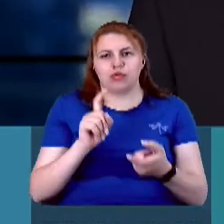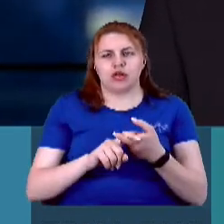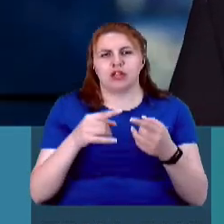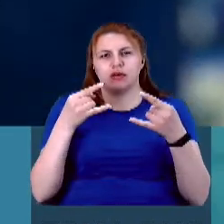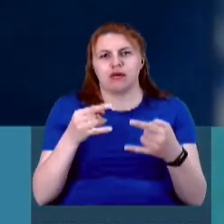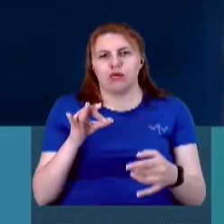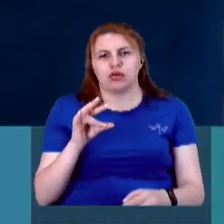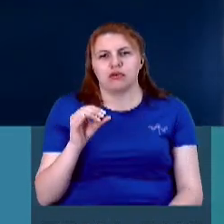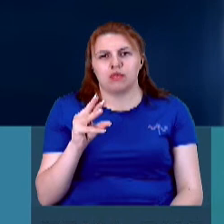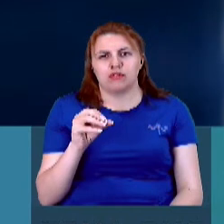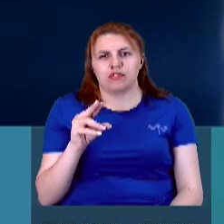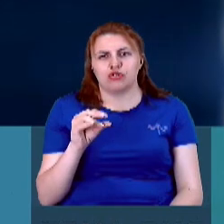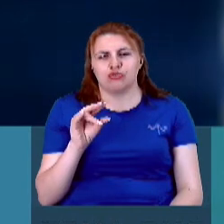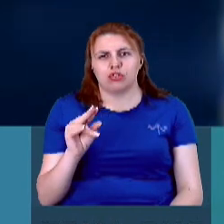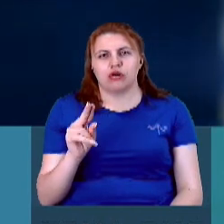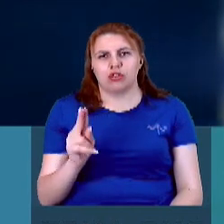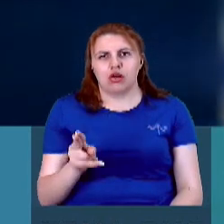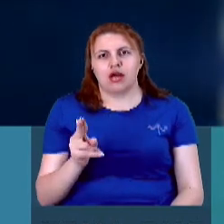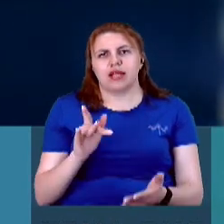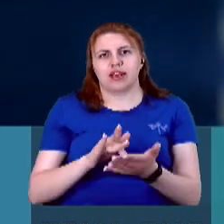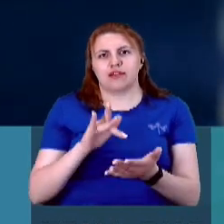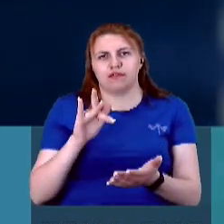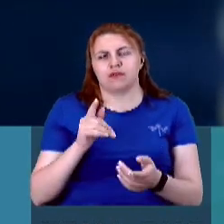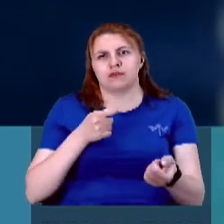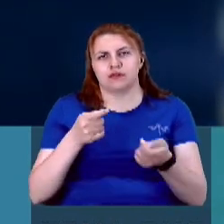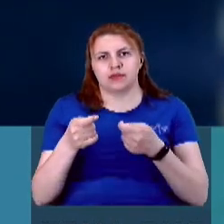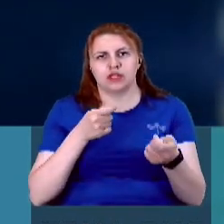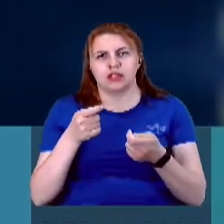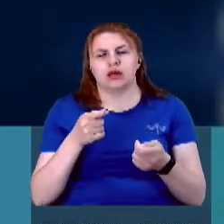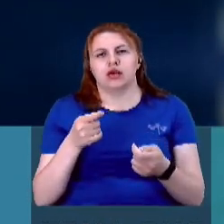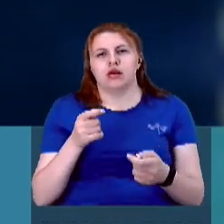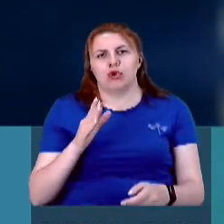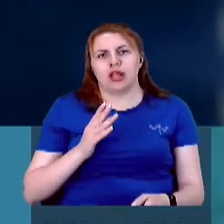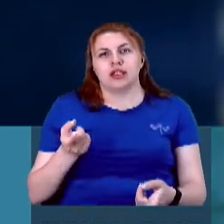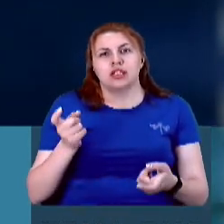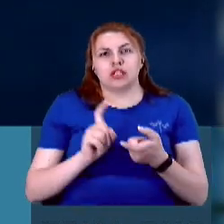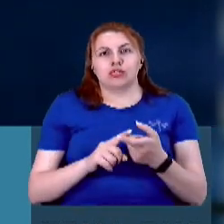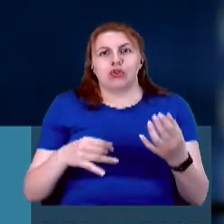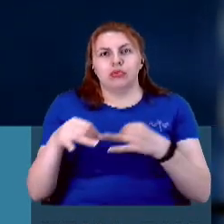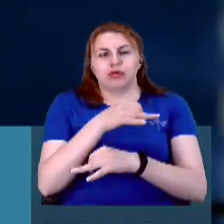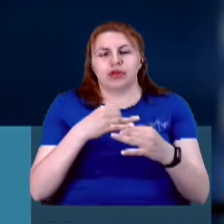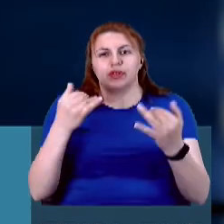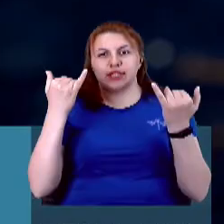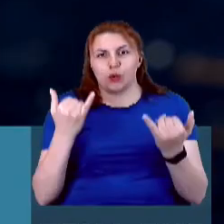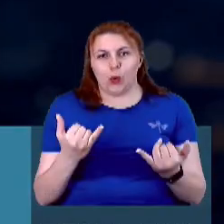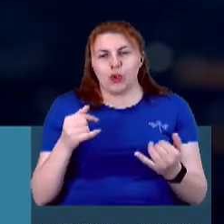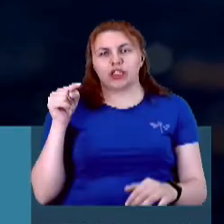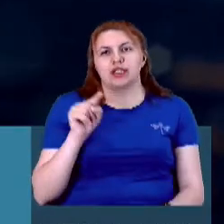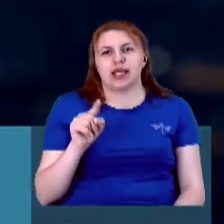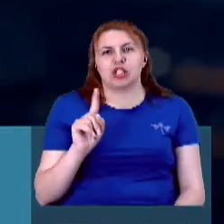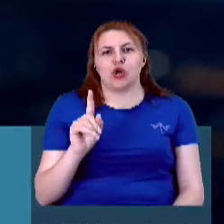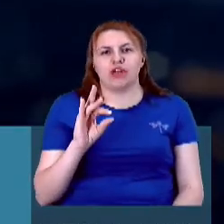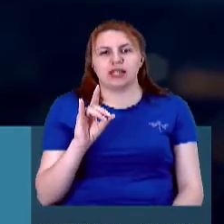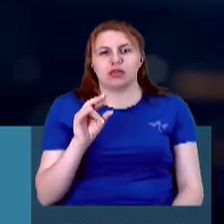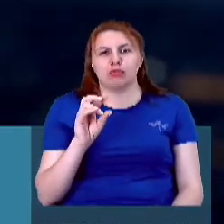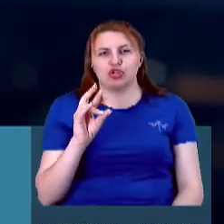ефіру. Олександра Матвійчук, керівниця Центру громадянських свобод, була з нами на зв'язку. Ми сьогодні обговорювали те, що Валентина